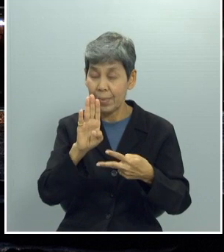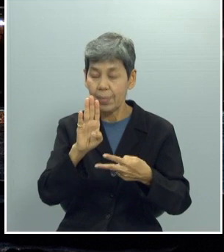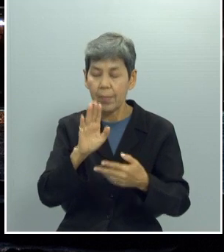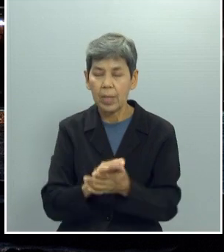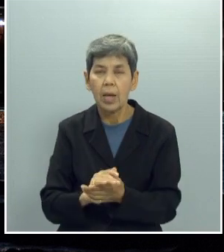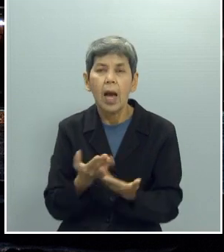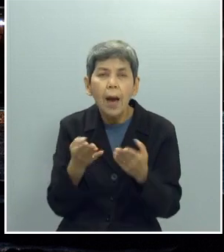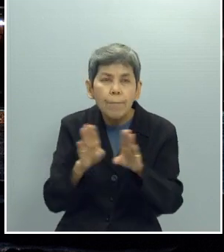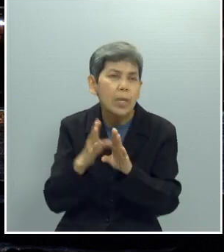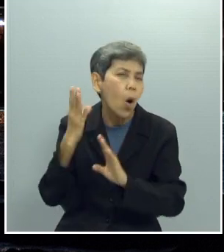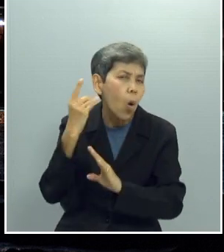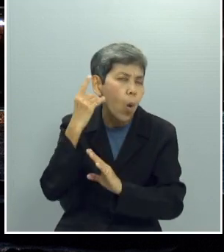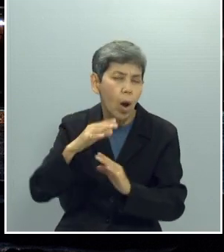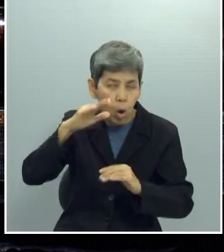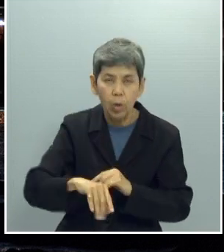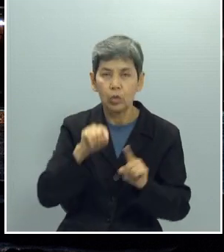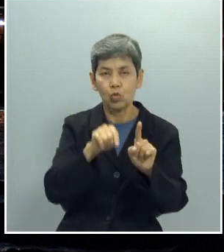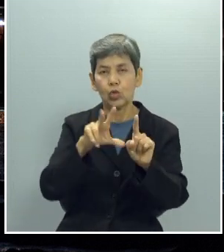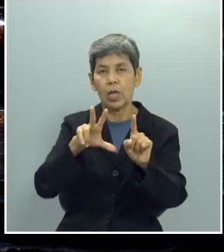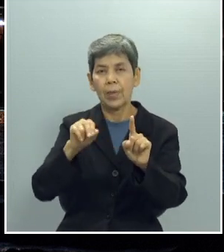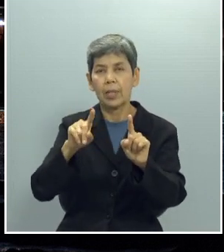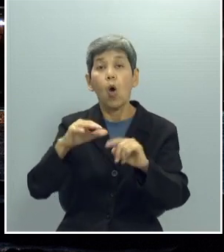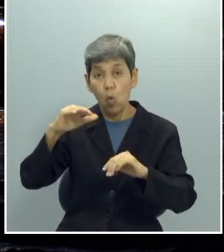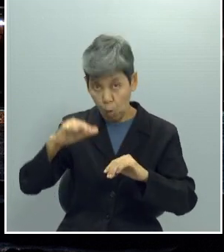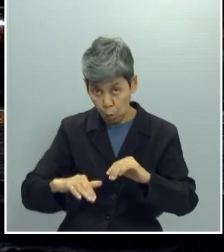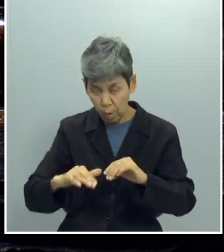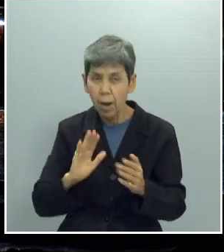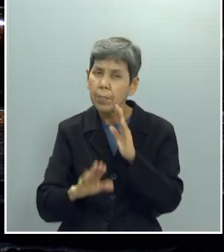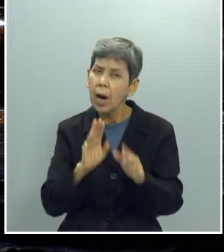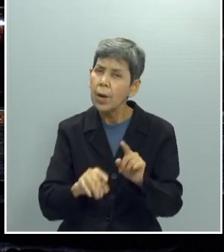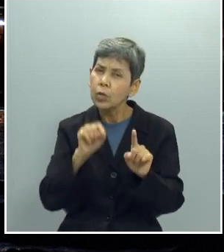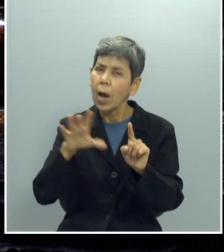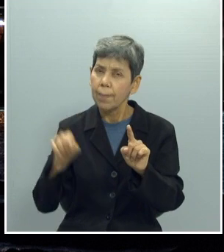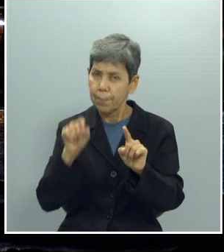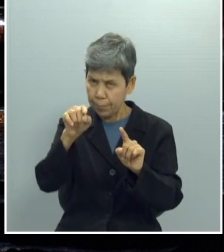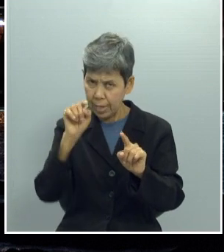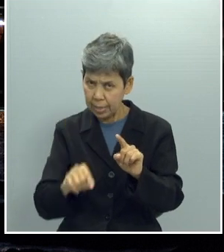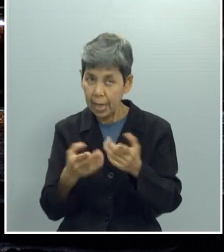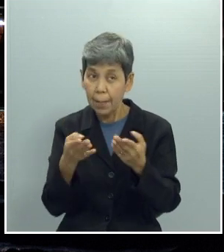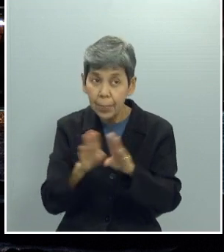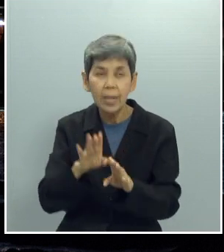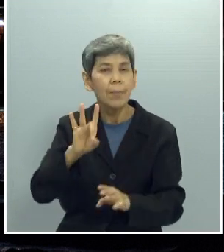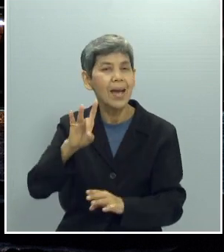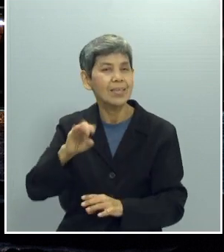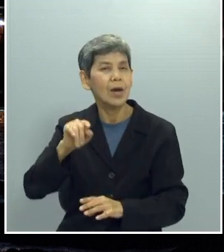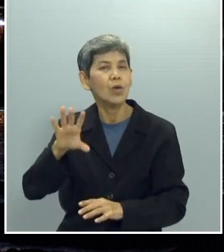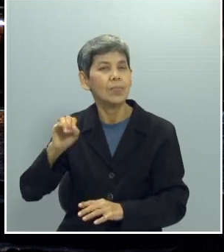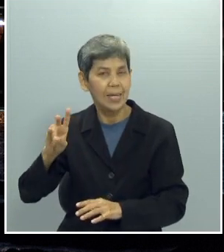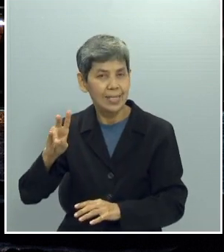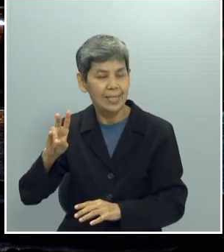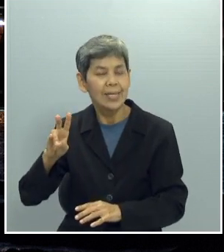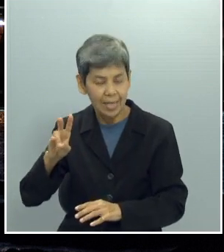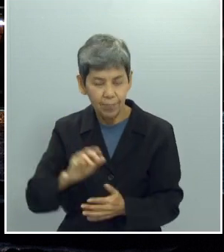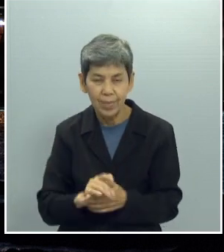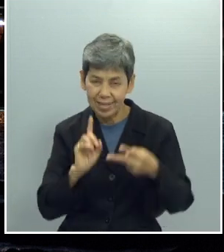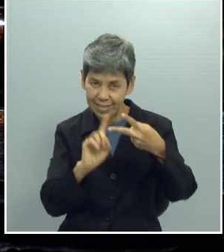ปิดตลาดเมื่อวานนี้ลดลงไป 1.31ดอลลาร์หรือคิดเป็น 1.5%ปิดไปที่ 85.57ดอลลาร์ต่อบาร์เรล